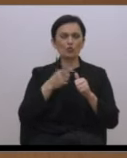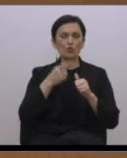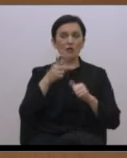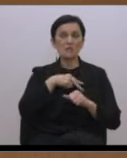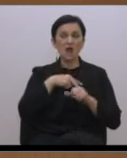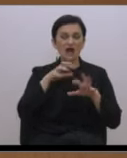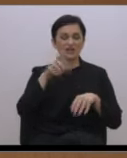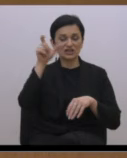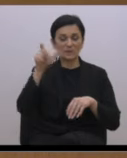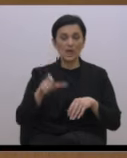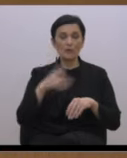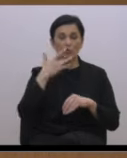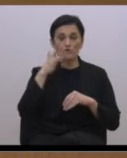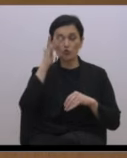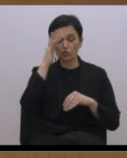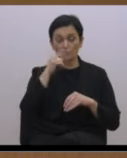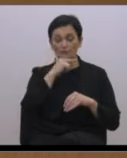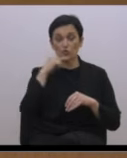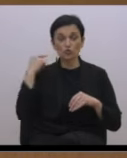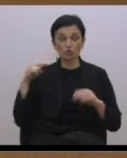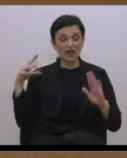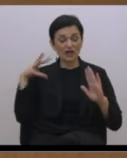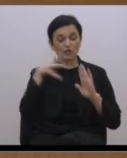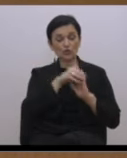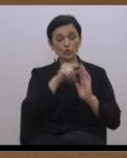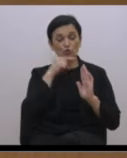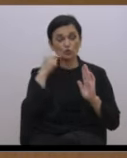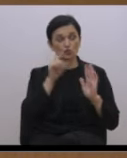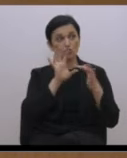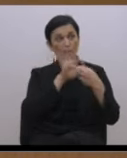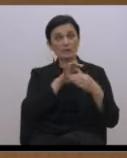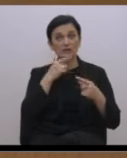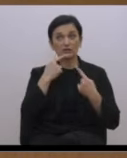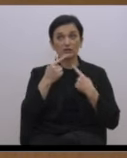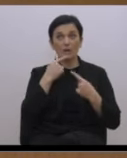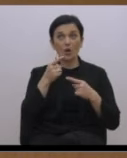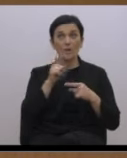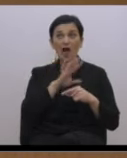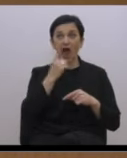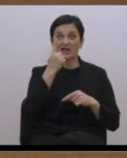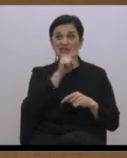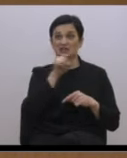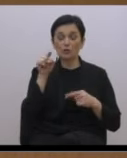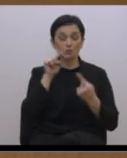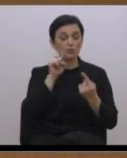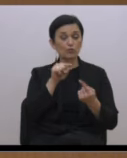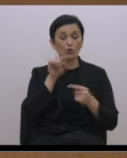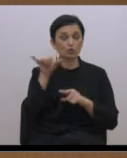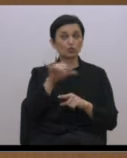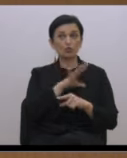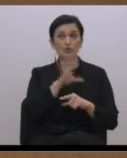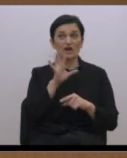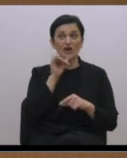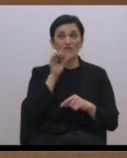პარლამენტის თავმჯდომარე რუსეთის შეერთებაზე ლაპარაკობს რუსეთთან და ამაზე მუშაობაზე ლაპარაკობს, ამაზე არც ერთხელ პროტესტი, როდესაც არ ქონია